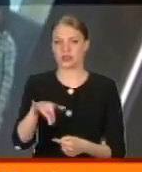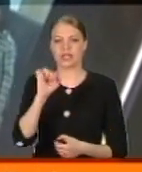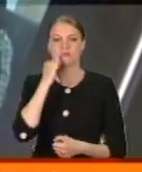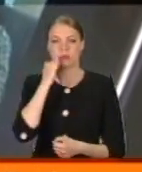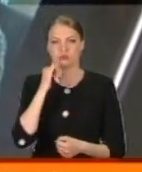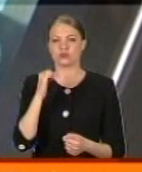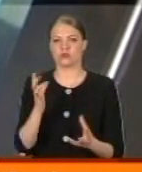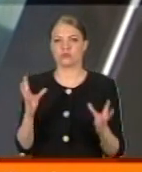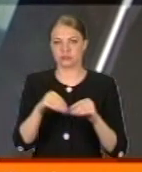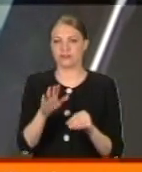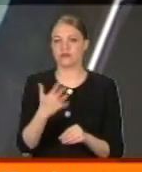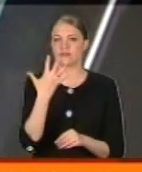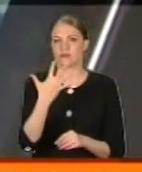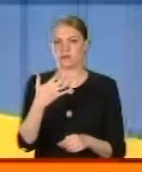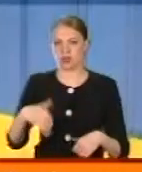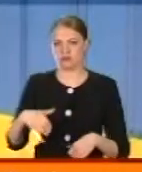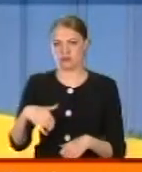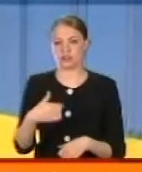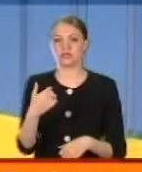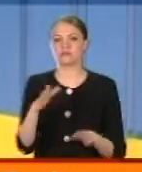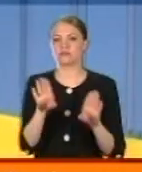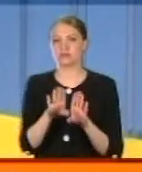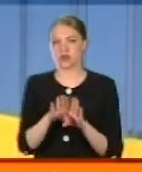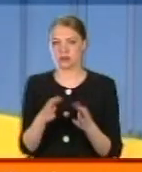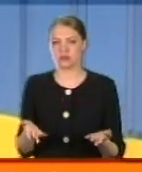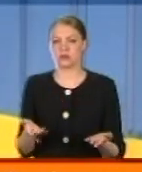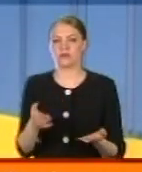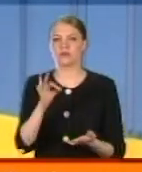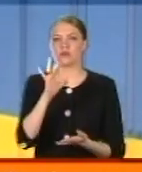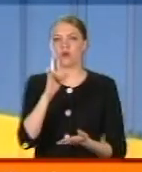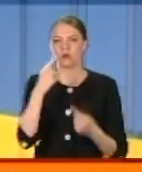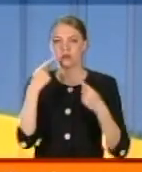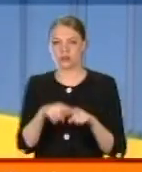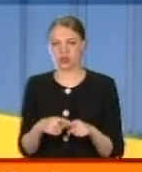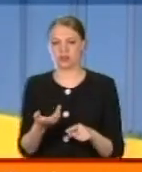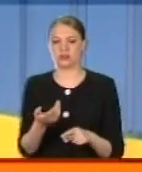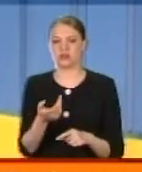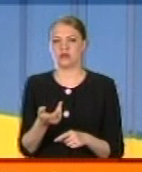бабусі, вмістилося у 5 валіз. Меблі, оргтехніка,